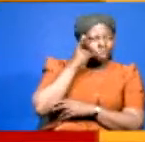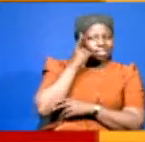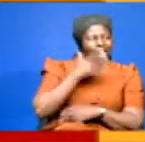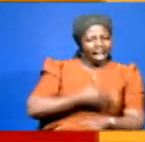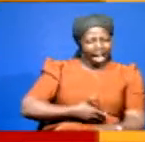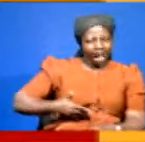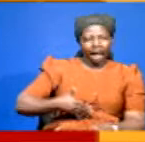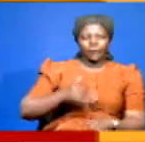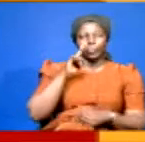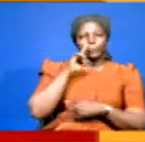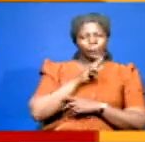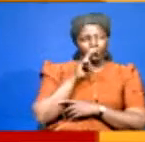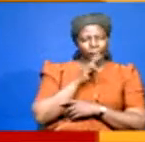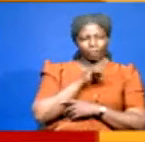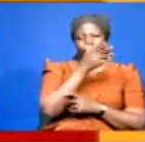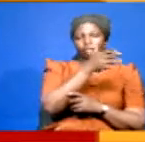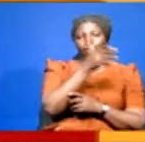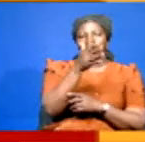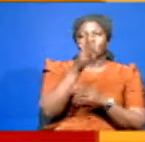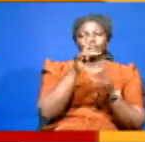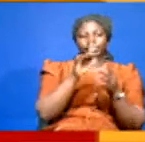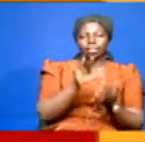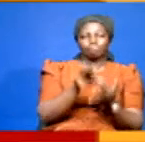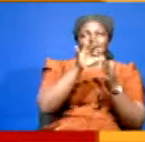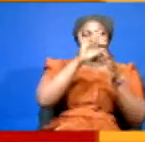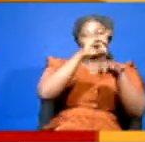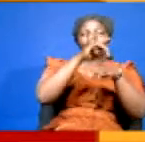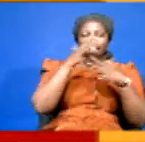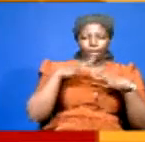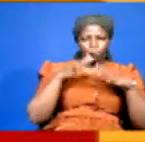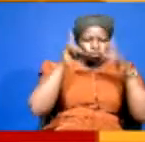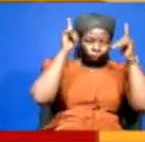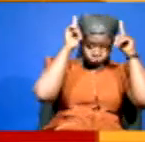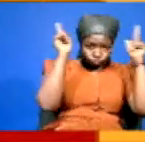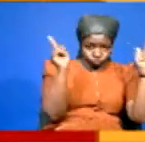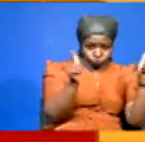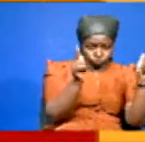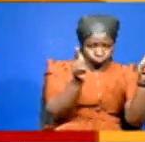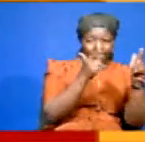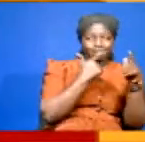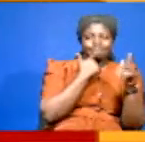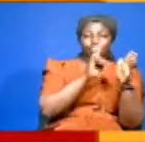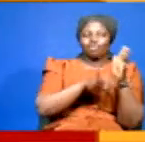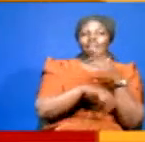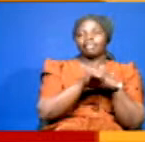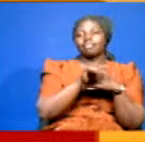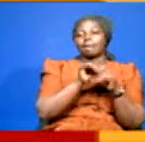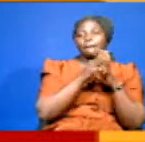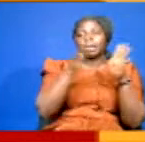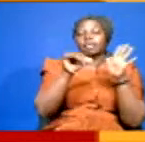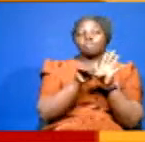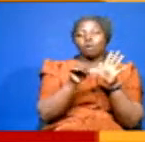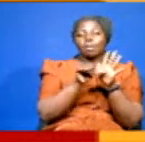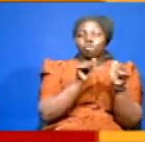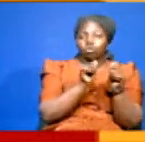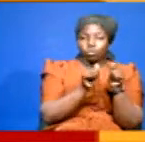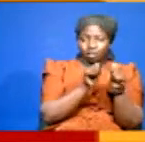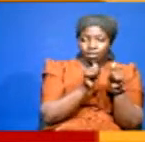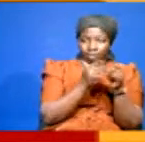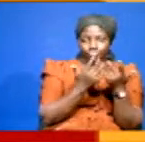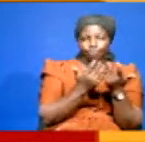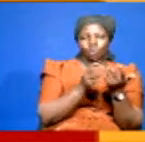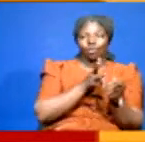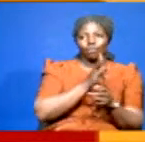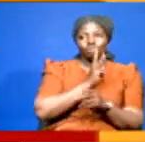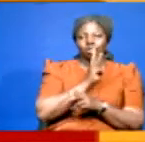wanaotoka katika jamii za wafugaji, na wanasema ya kwamba tatizo kuu pale ni maji. Sijui kama unahisi kama serikali sasa hivi mkondo